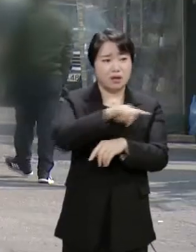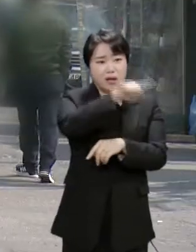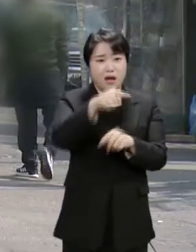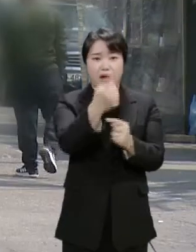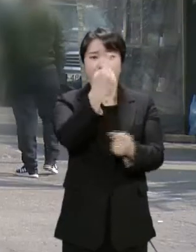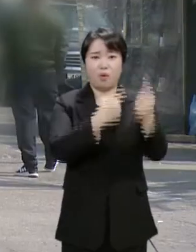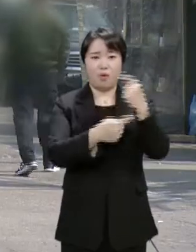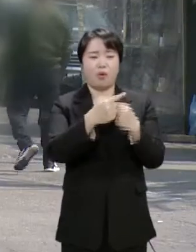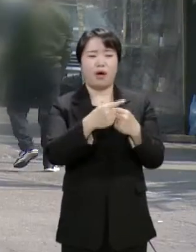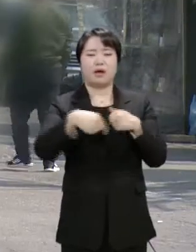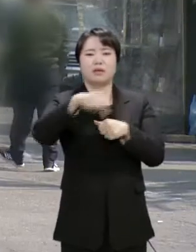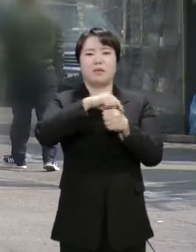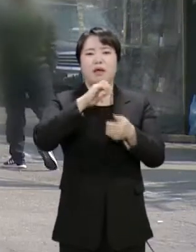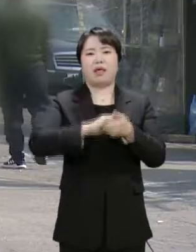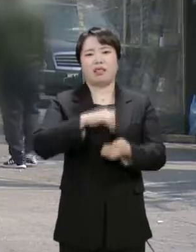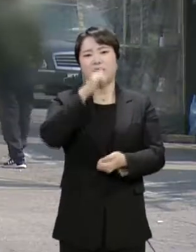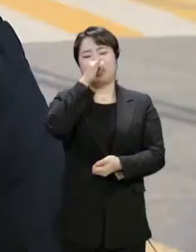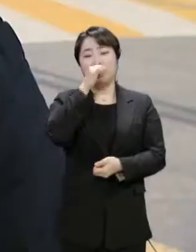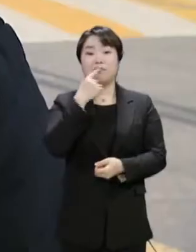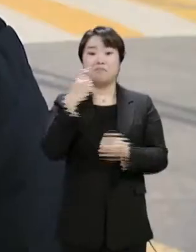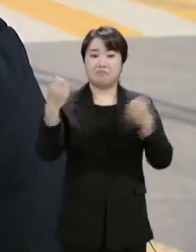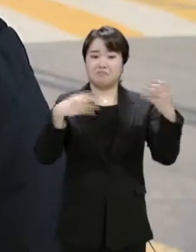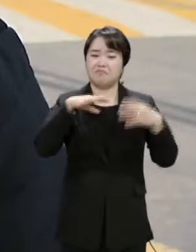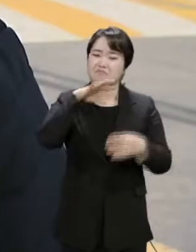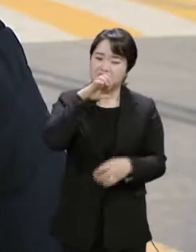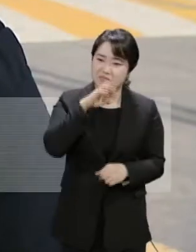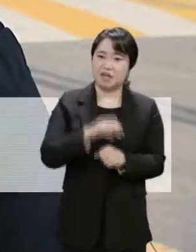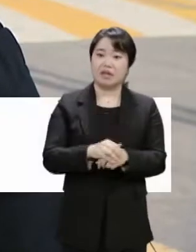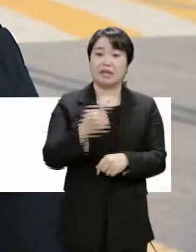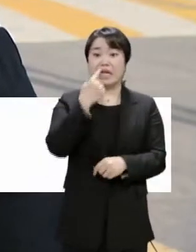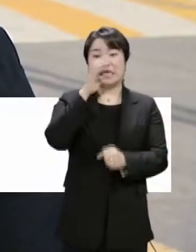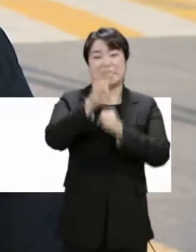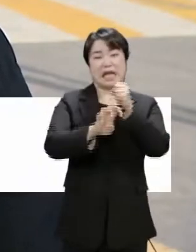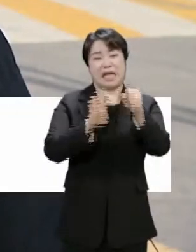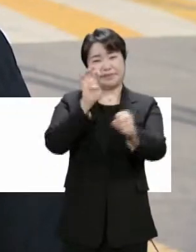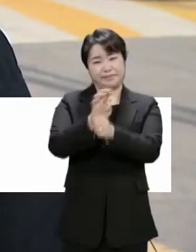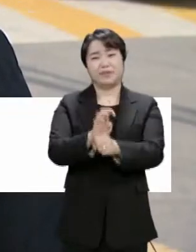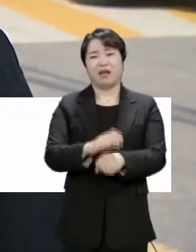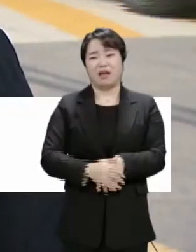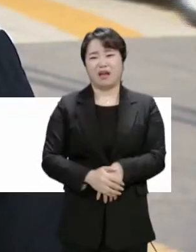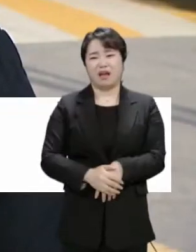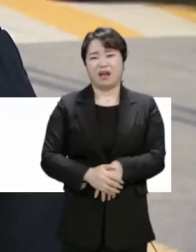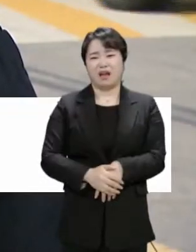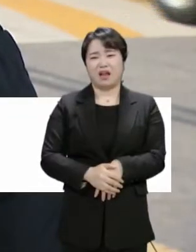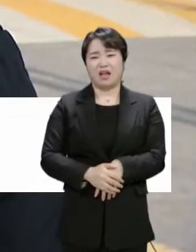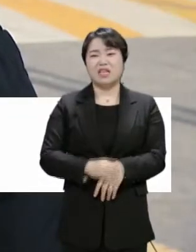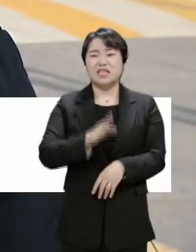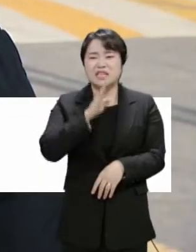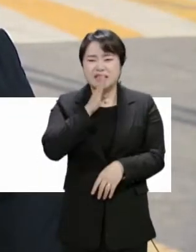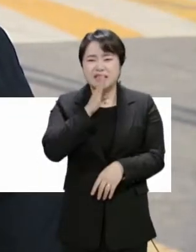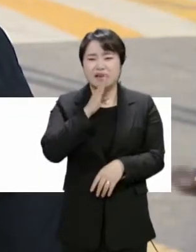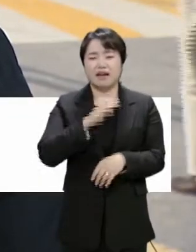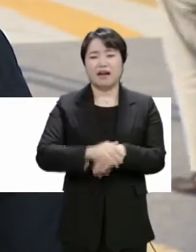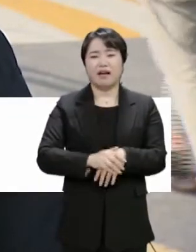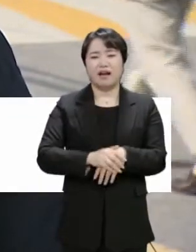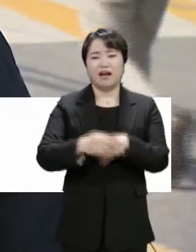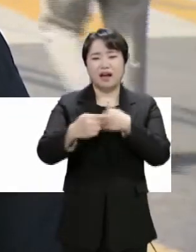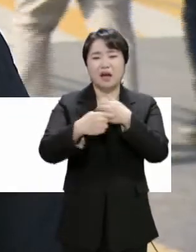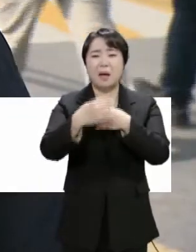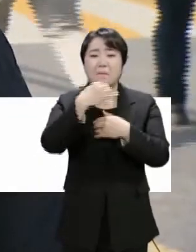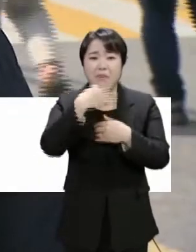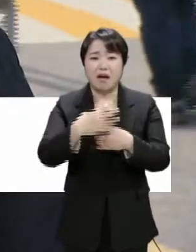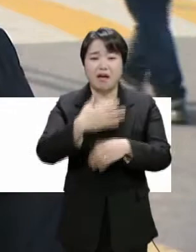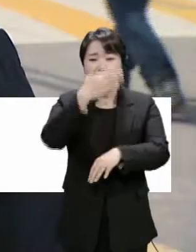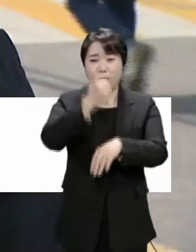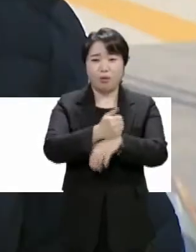제약이 있었다고 하소연합니다. 40년 됐어, 40년. 아직 뚜껑 열리지, 이것만 보면. 그러려고 이게